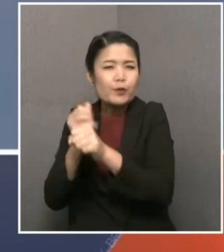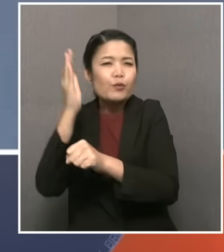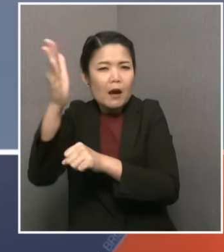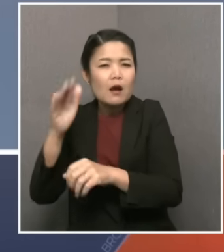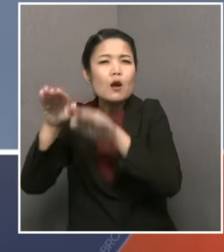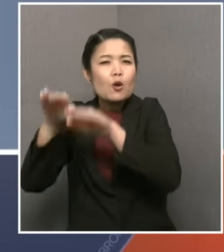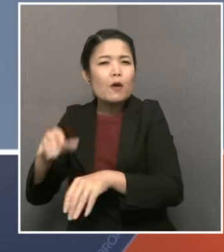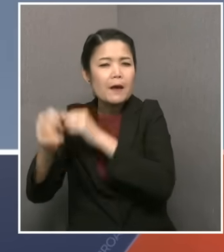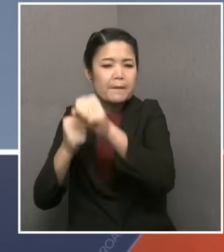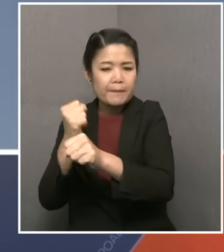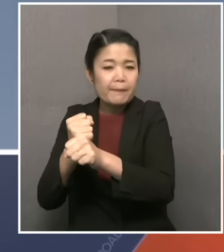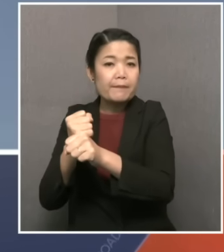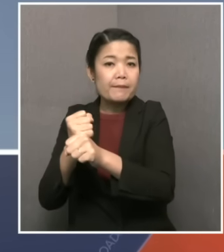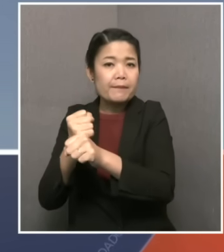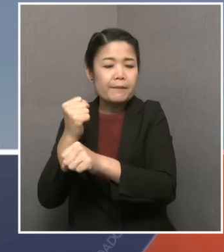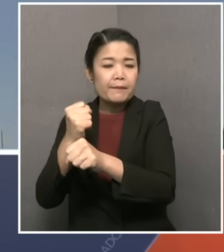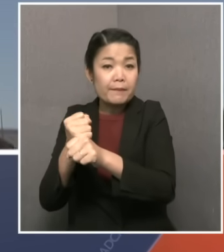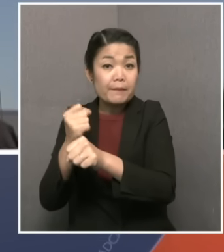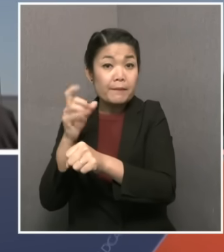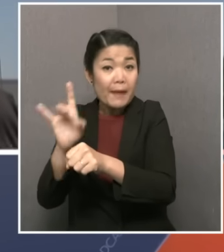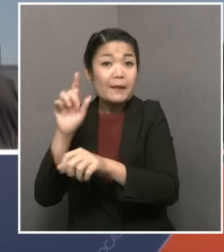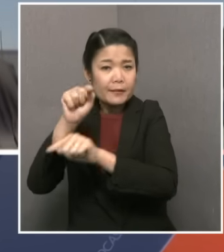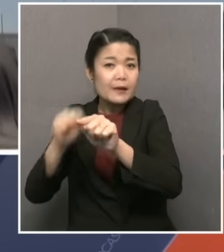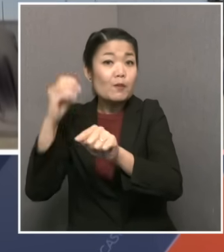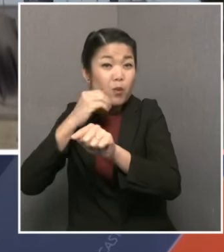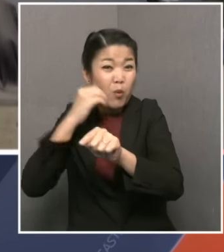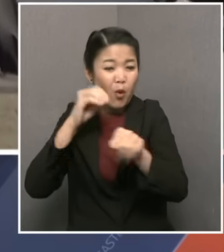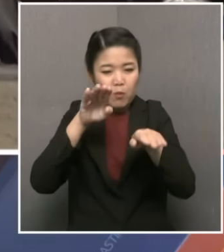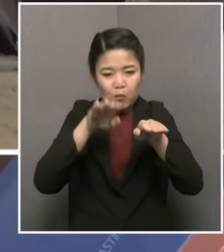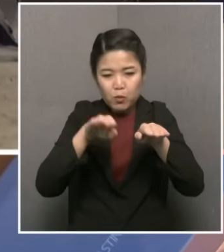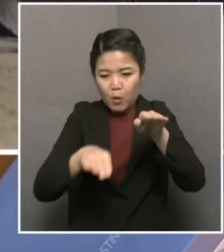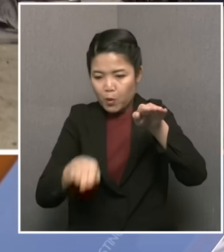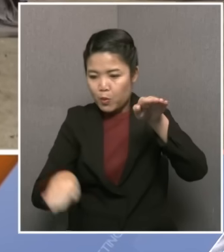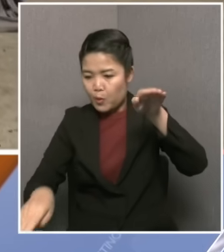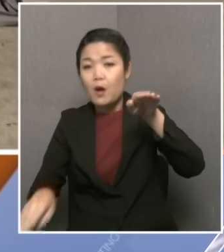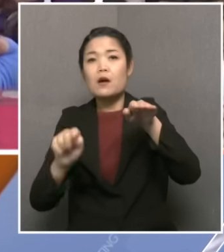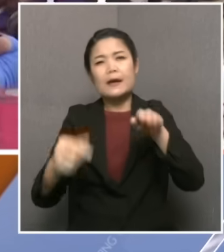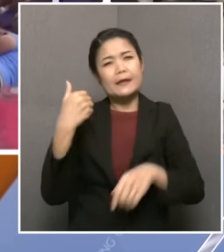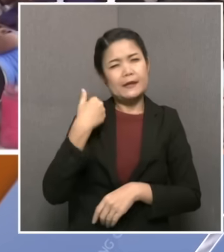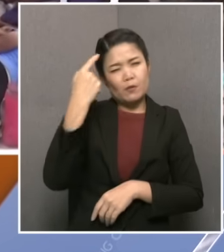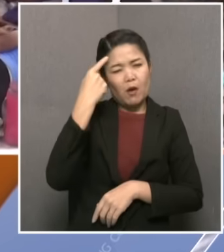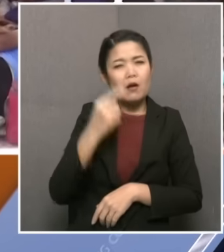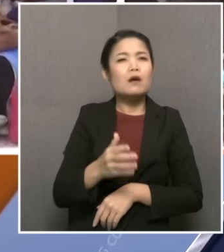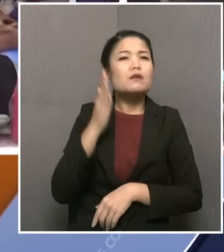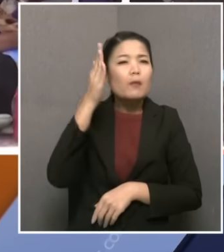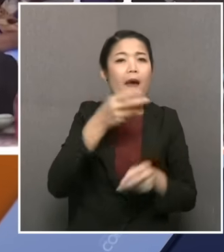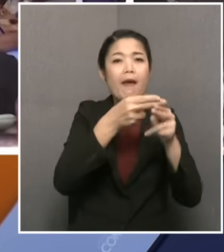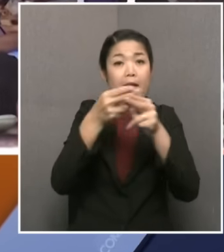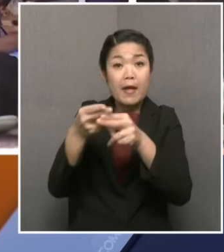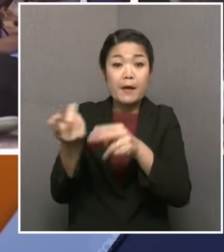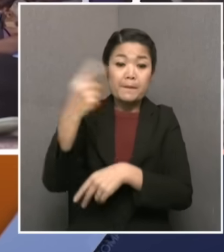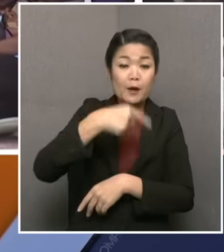ขมันต่างกันเพราะฉะนั้นมันสื่ออะไรมันสื่อว่าต่อจากนี้ไปเนี่ยน่าจะตัวใครตัวมันแล้วนะกลับมาดูประเทศเรา